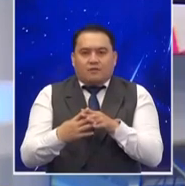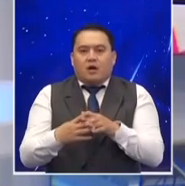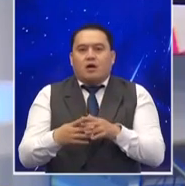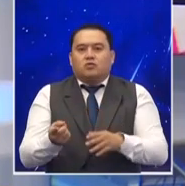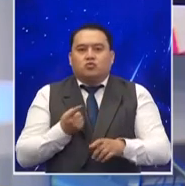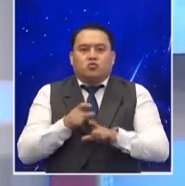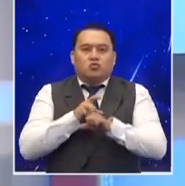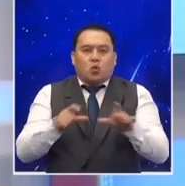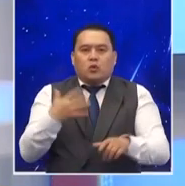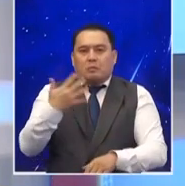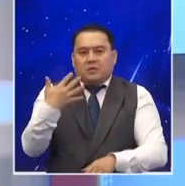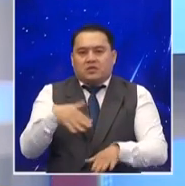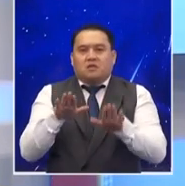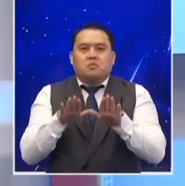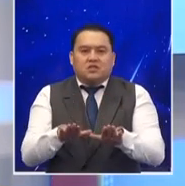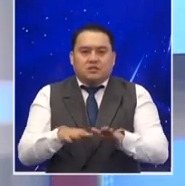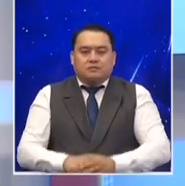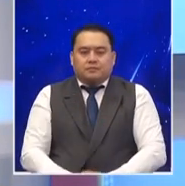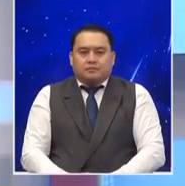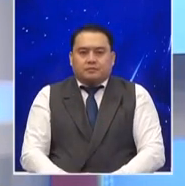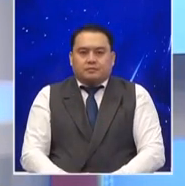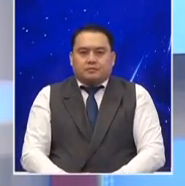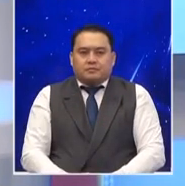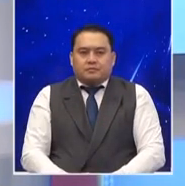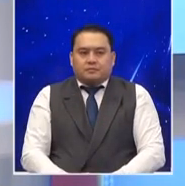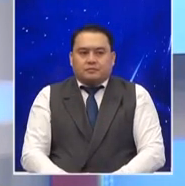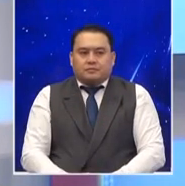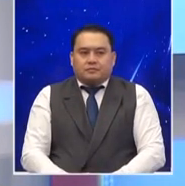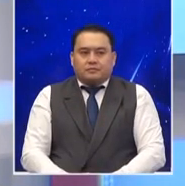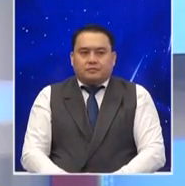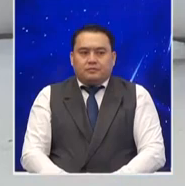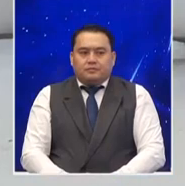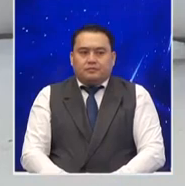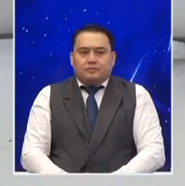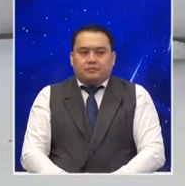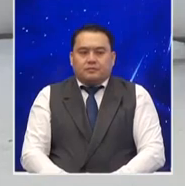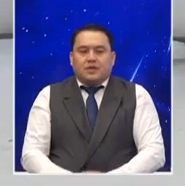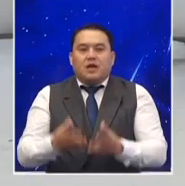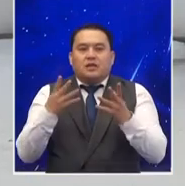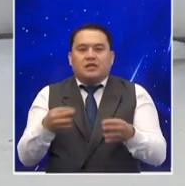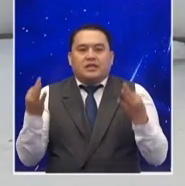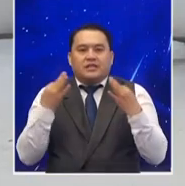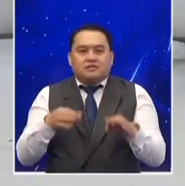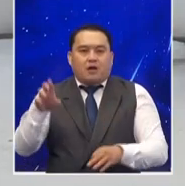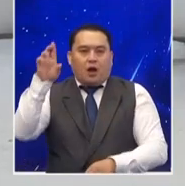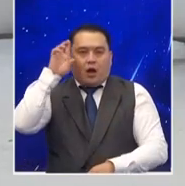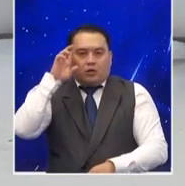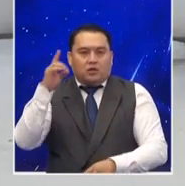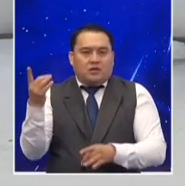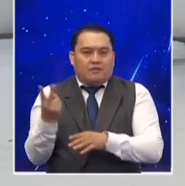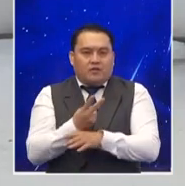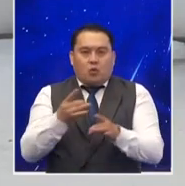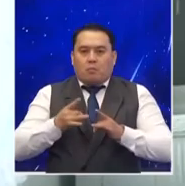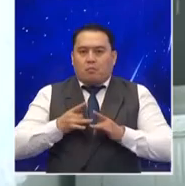Какимжана Казыбаева открылась долгожданная школа на 50 мест. День независимости страны – двойной праздник